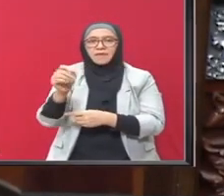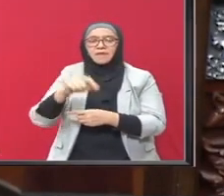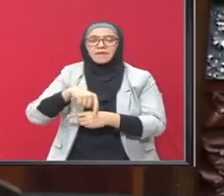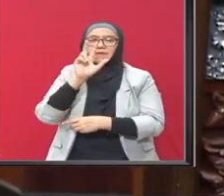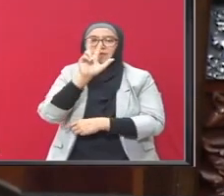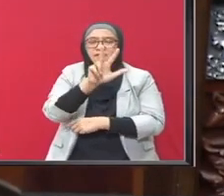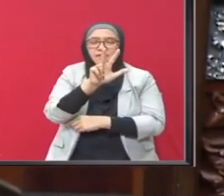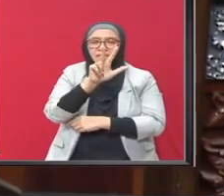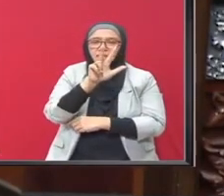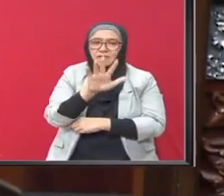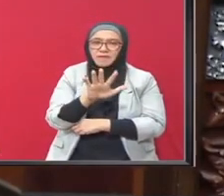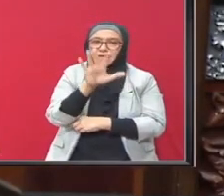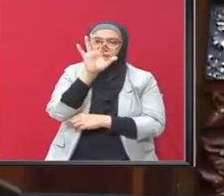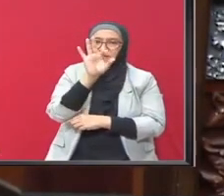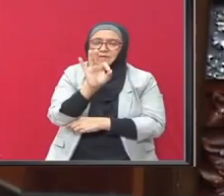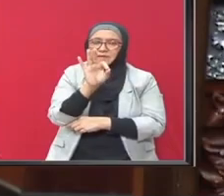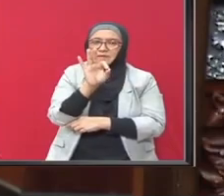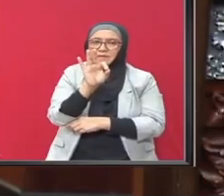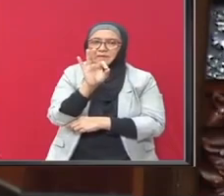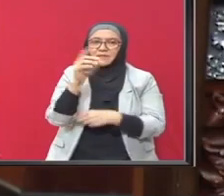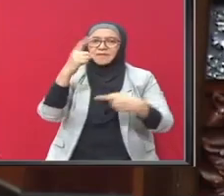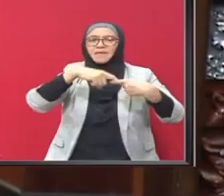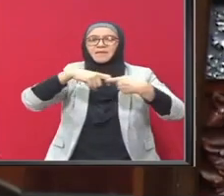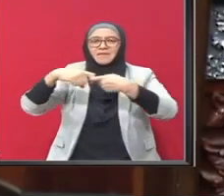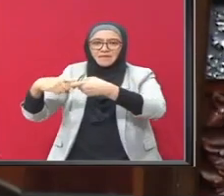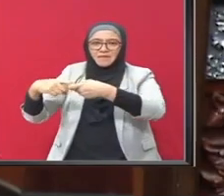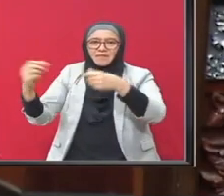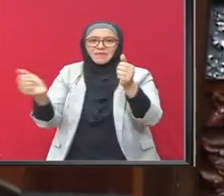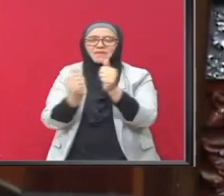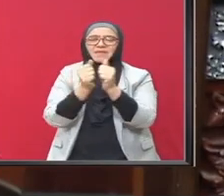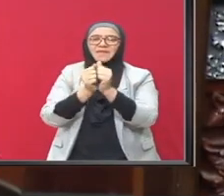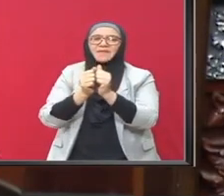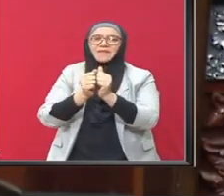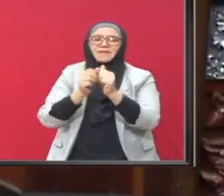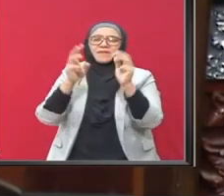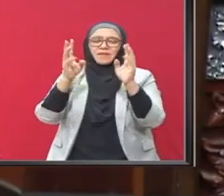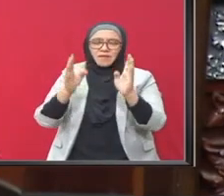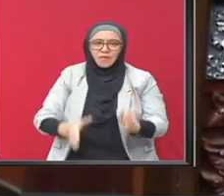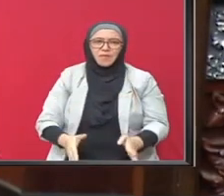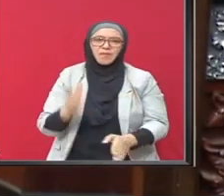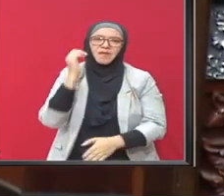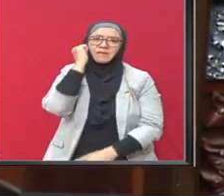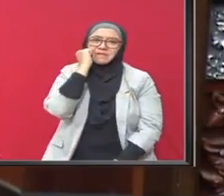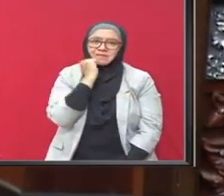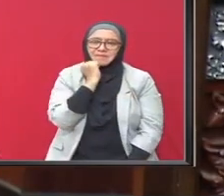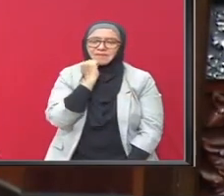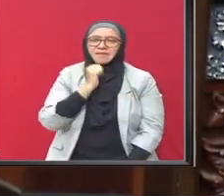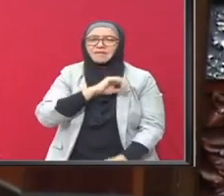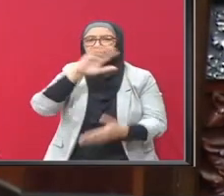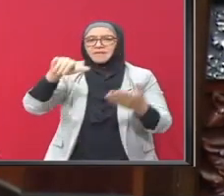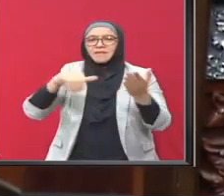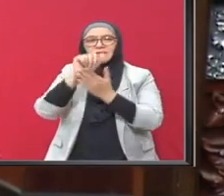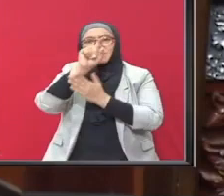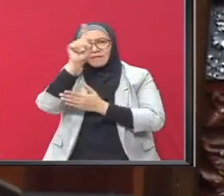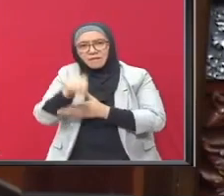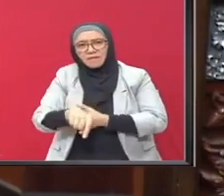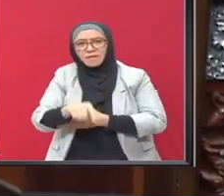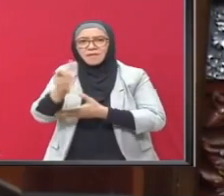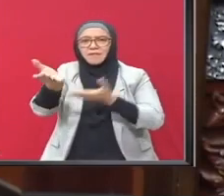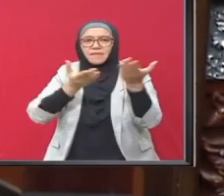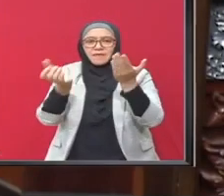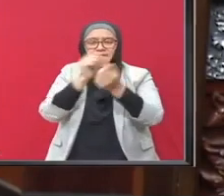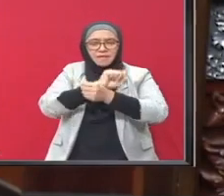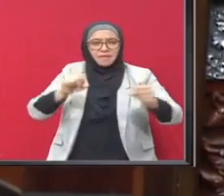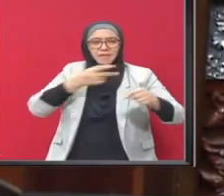dan 359 adalah berkaitan dengan warga Asmat segala pertanyaan dan penghematan disediakan dan kementerian